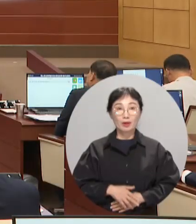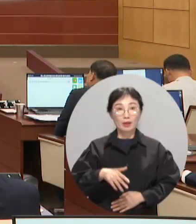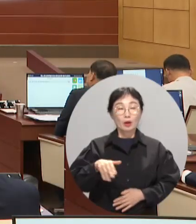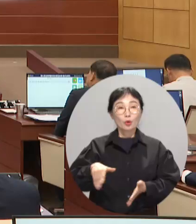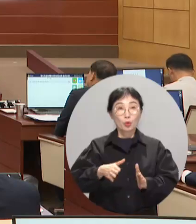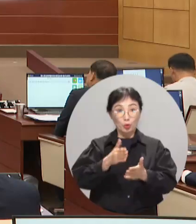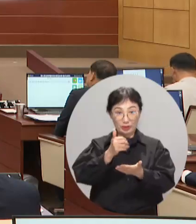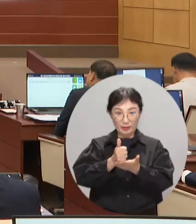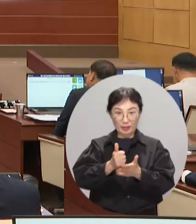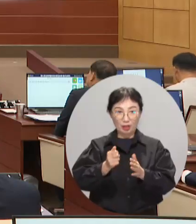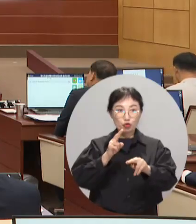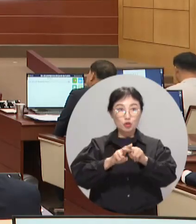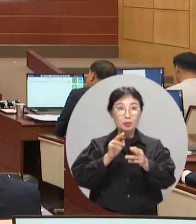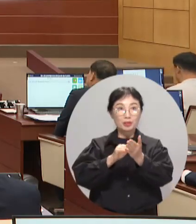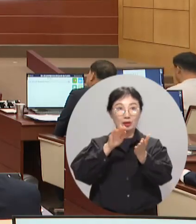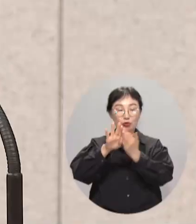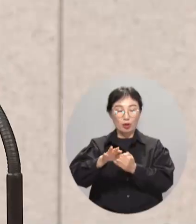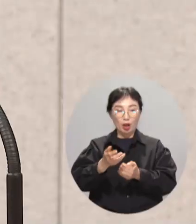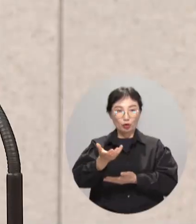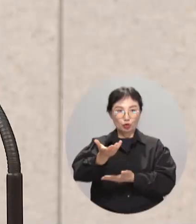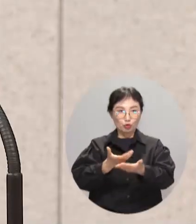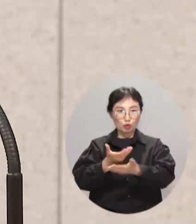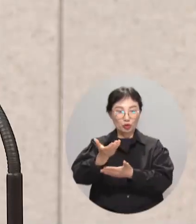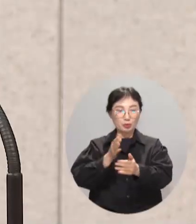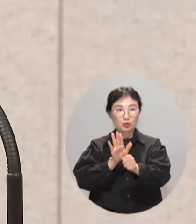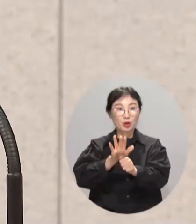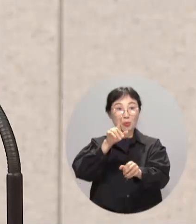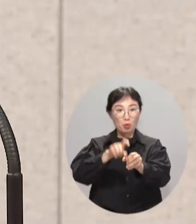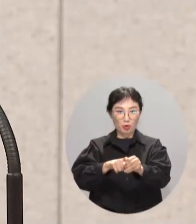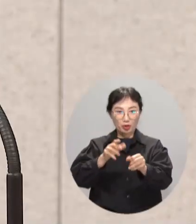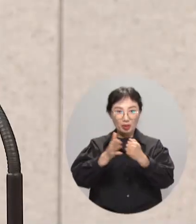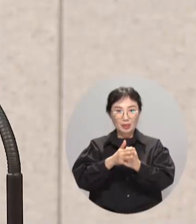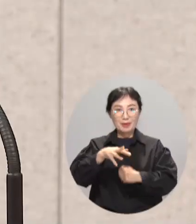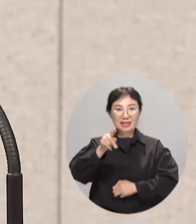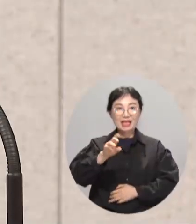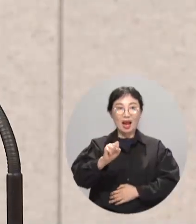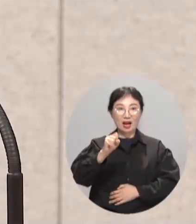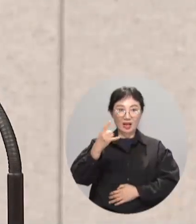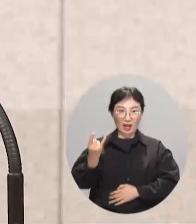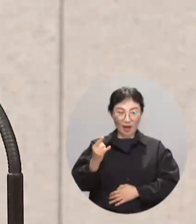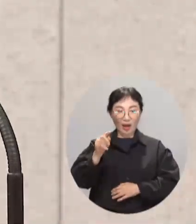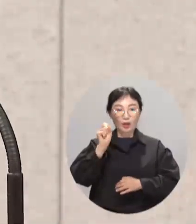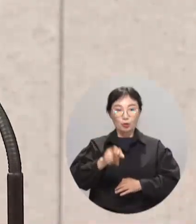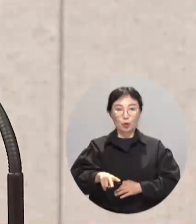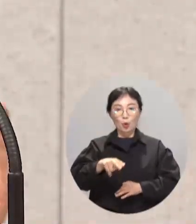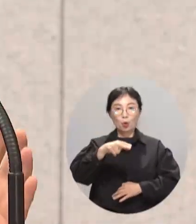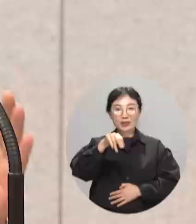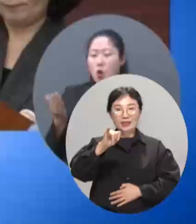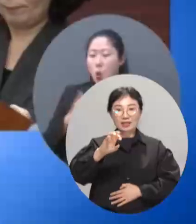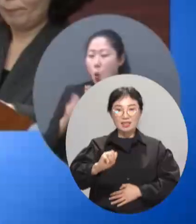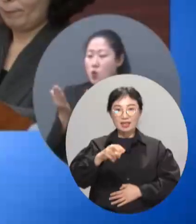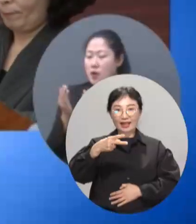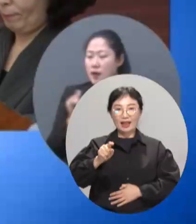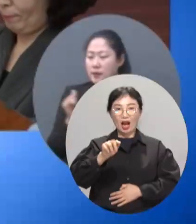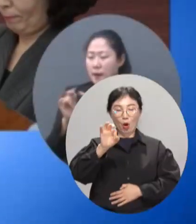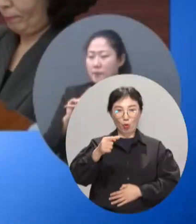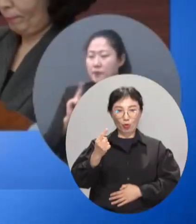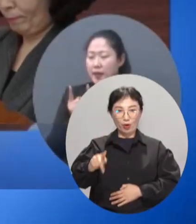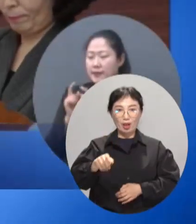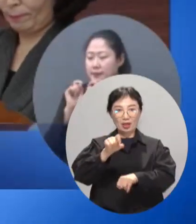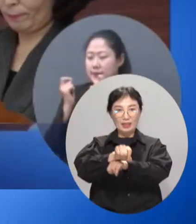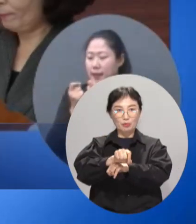김관영 지사는 취임 후 수출입을 지원한다며 상해 외 칭다오에도 중국 사무소를 설치했습니다.